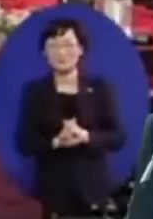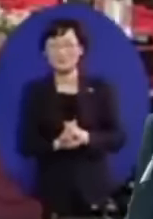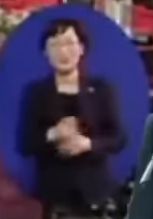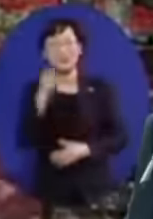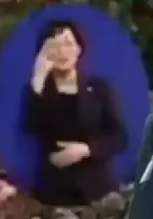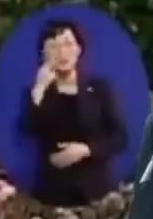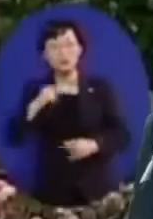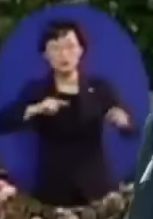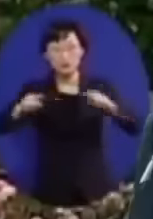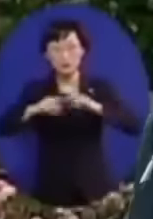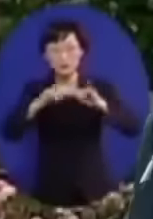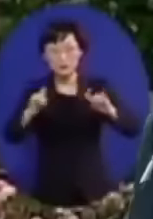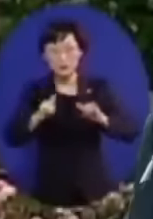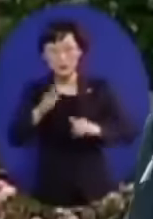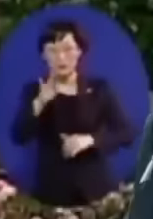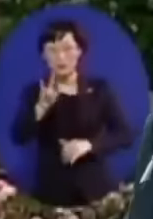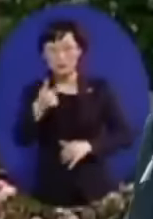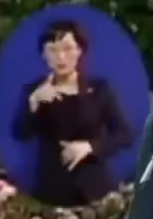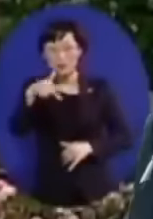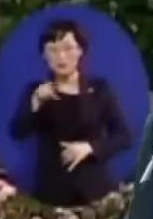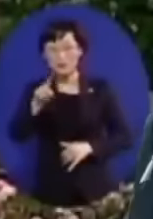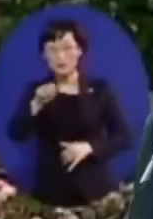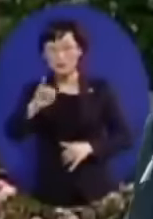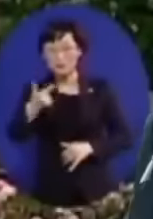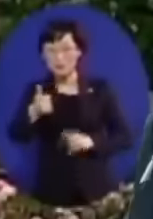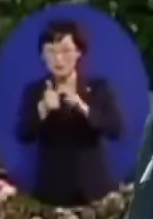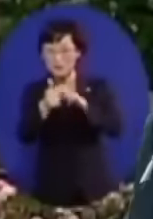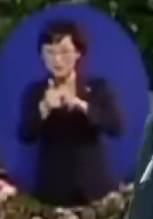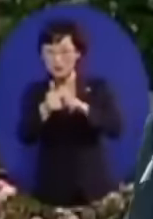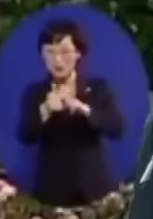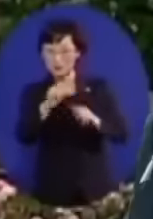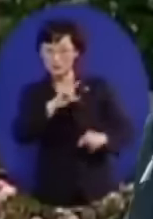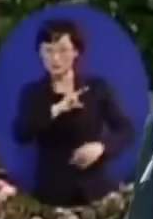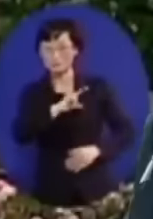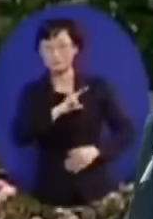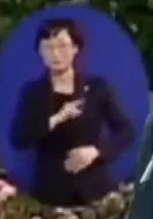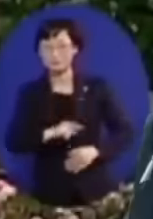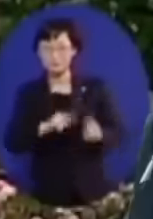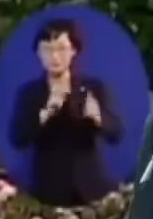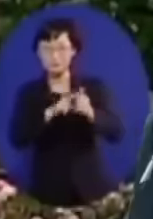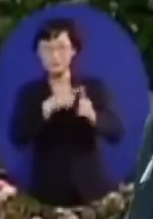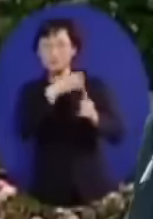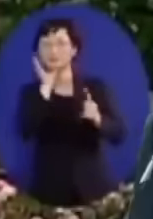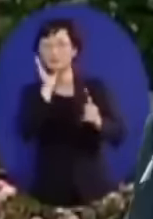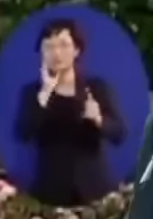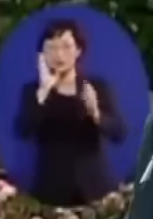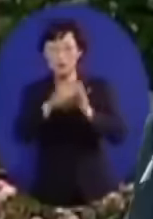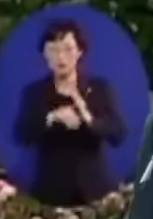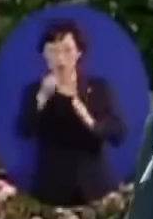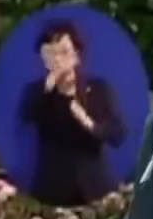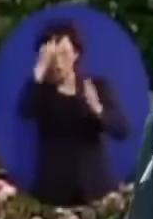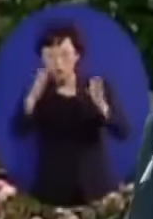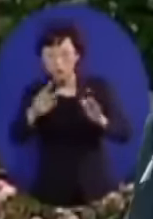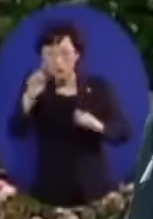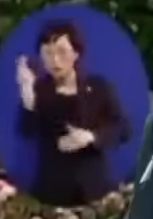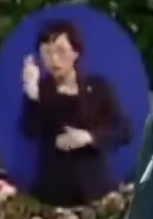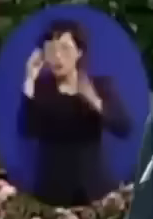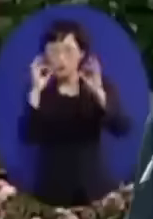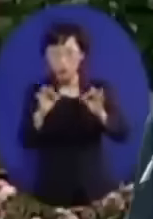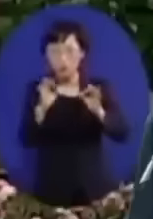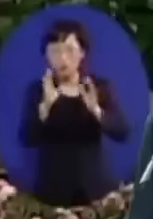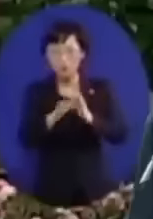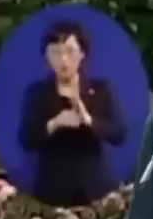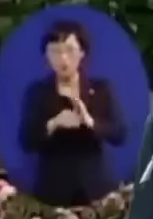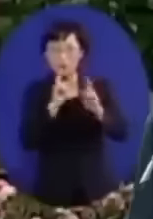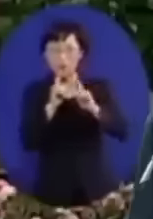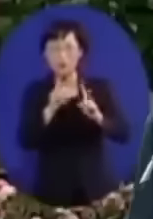미국의 정치가 벤자민 프랭클린은 나이가 든 후에 자신의 삶을 돌아보며 이런 유명한 말을 남겼습니다. 첫째, 나의 삶이라